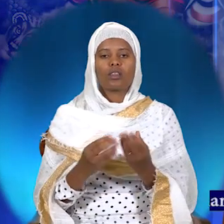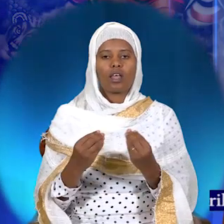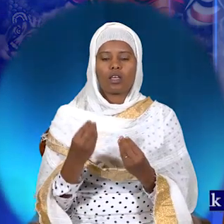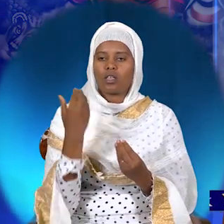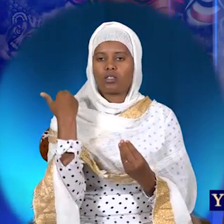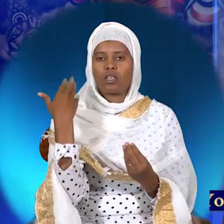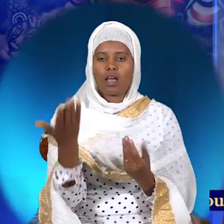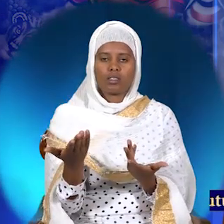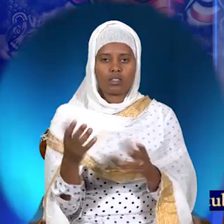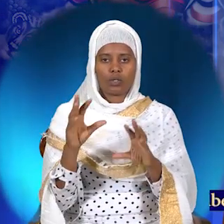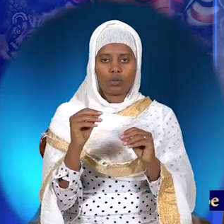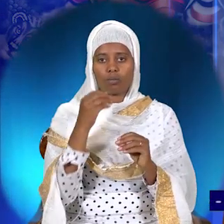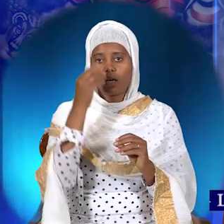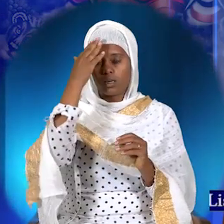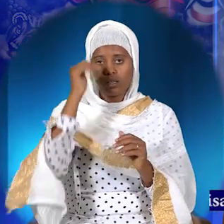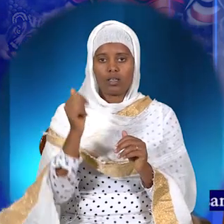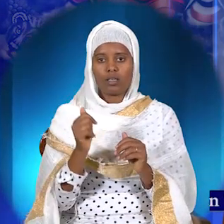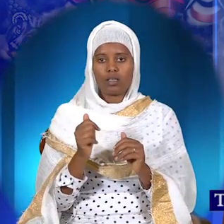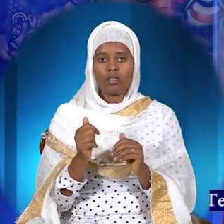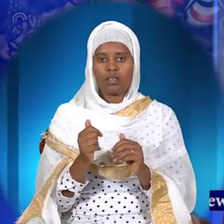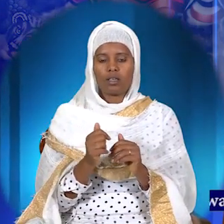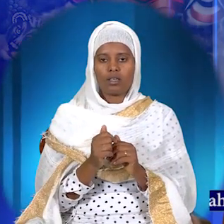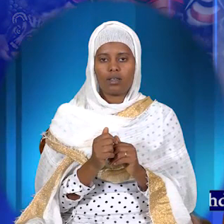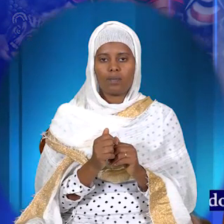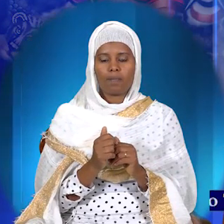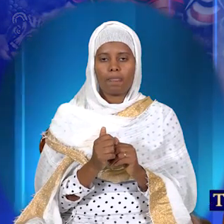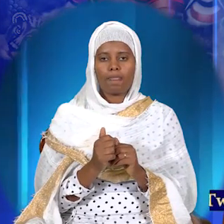دما سرازي يبهالن بر